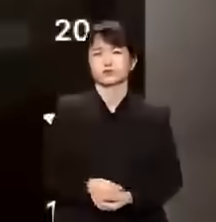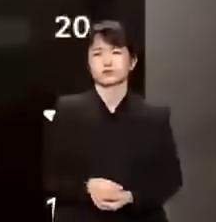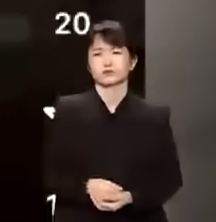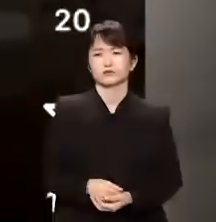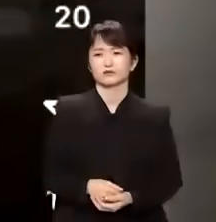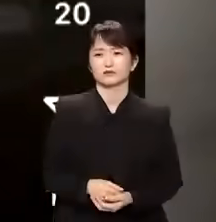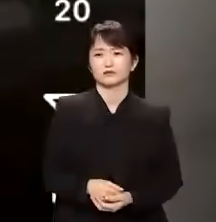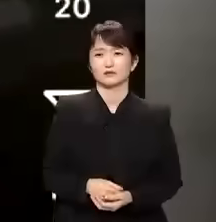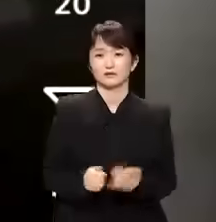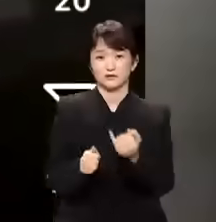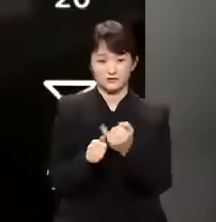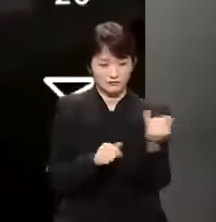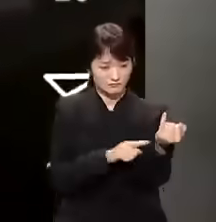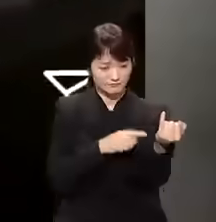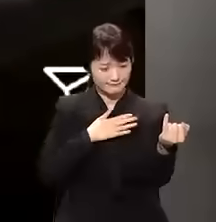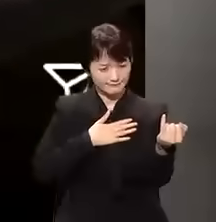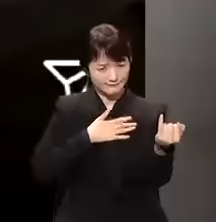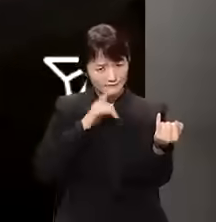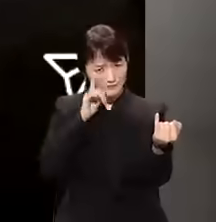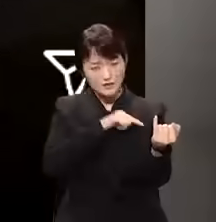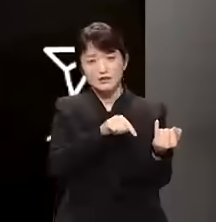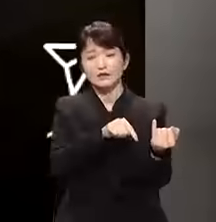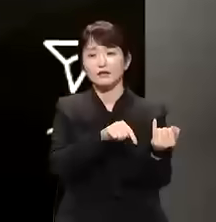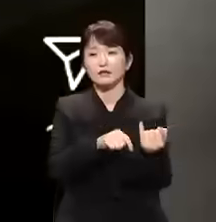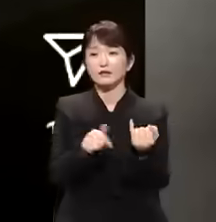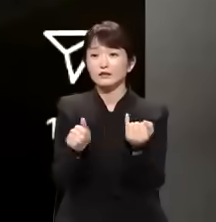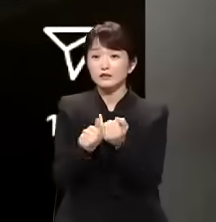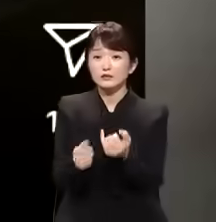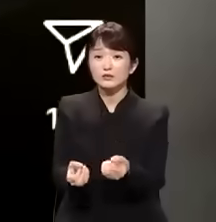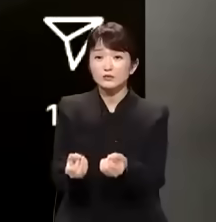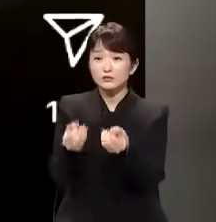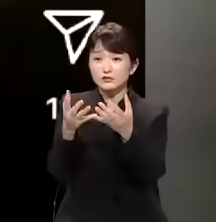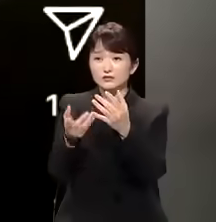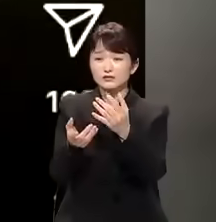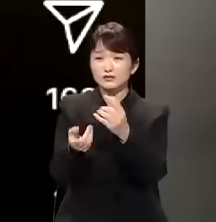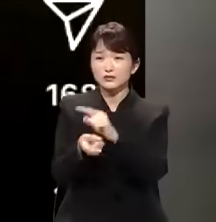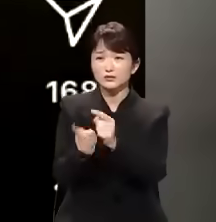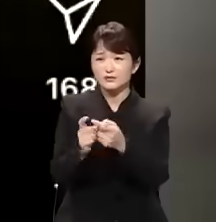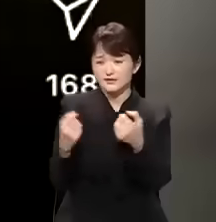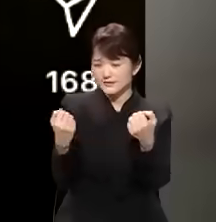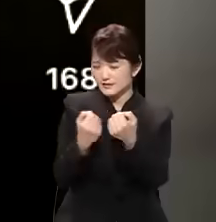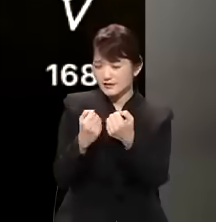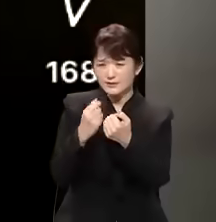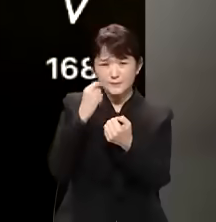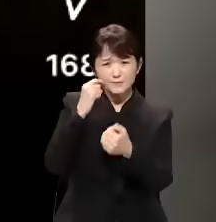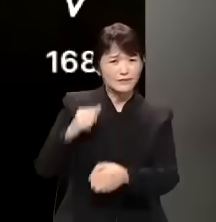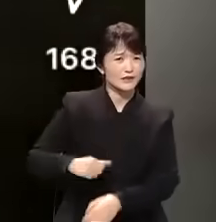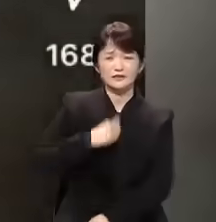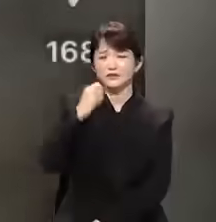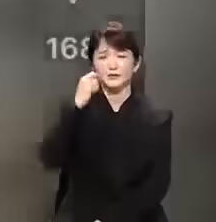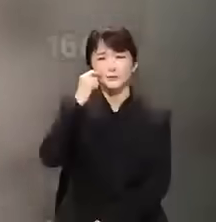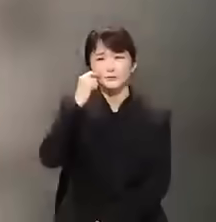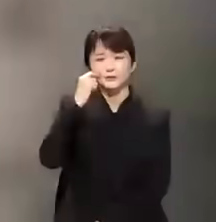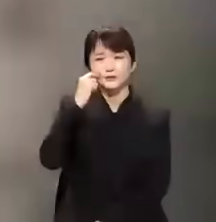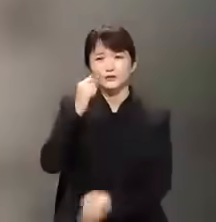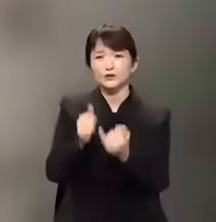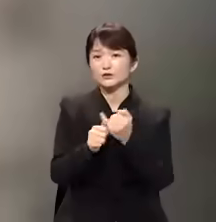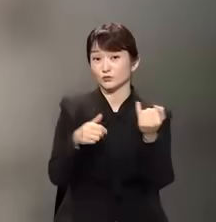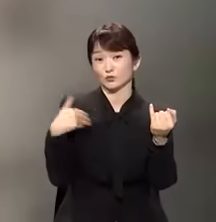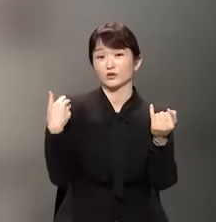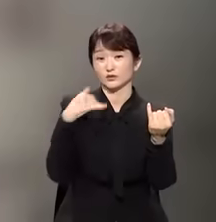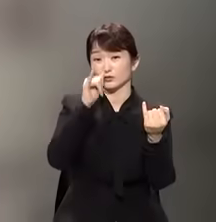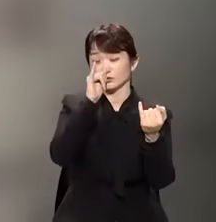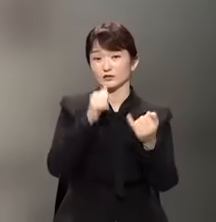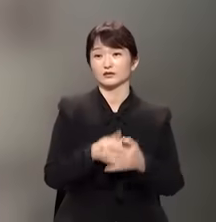아자 신부도 저는 기분 안 좋았을 것 같았는데 결혼식 때 그렇다고 싸울 수도 없고 화낼 수도 없고 몰랐을 수도 있고요 결혼